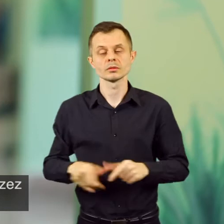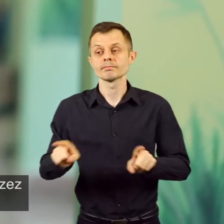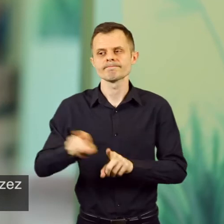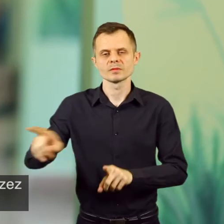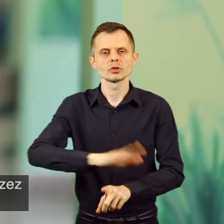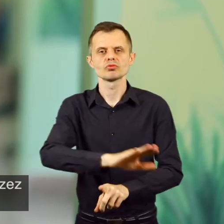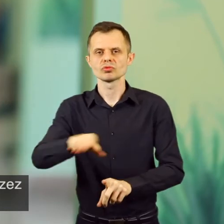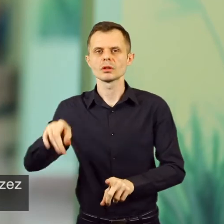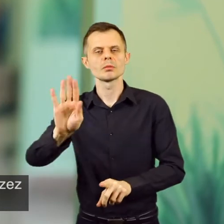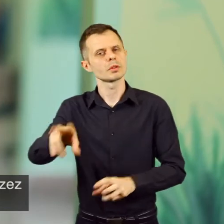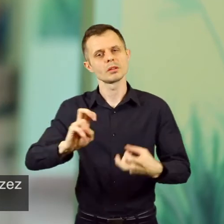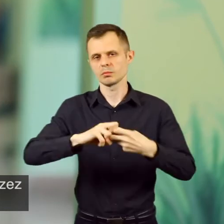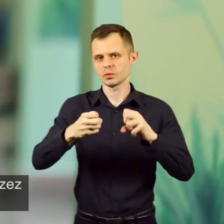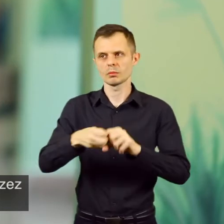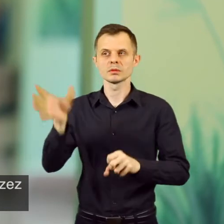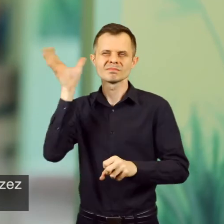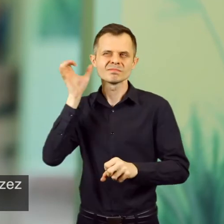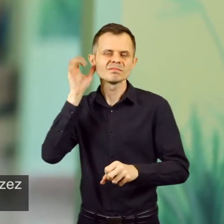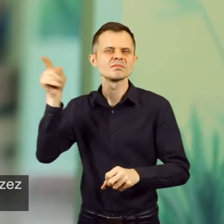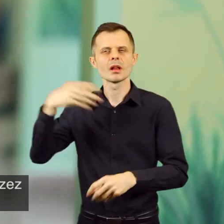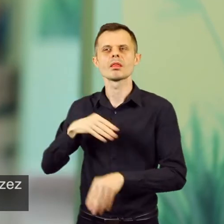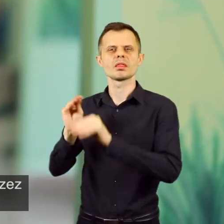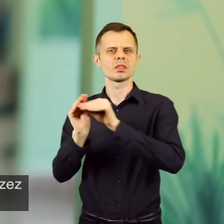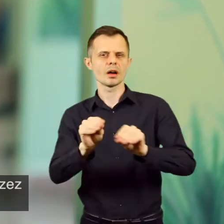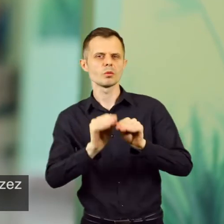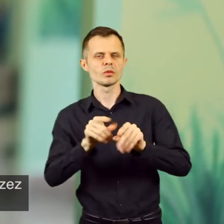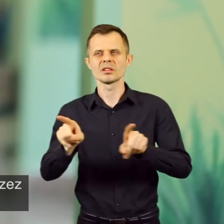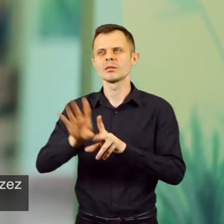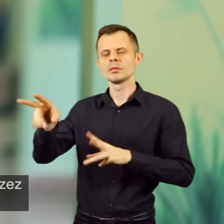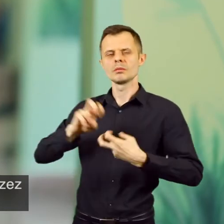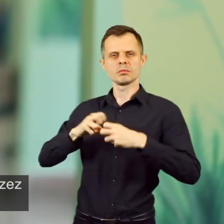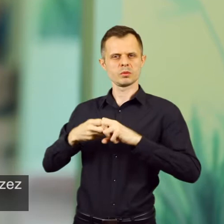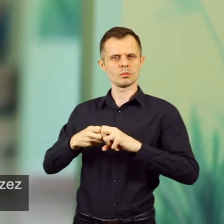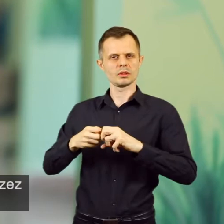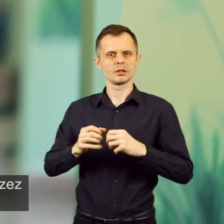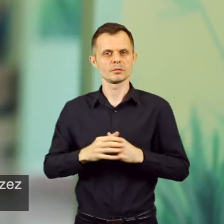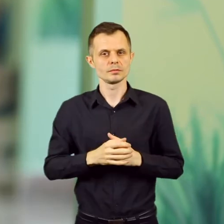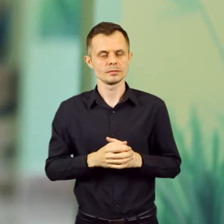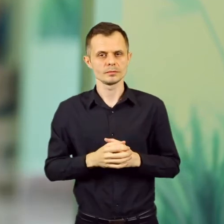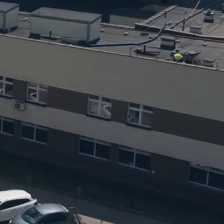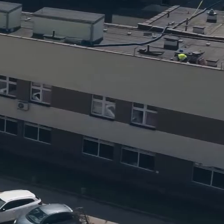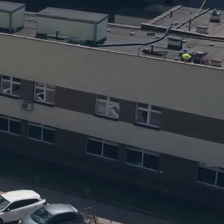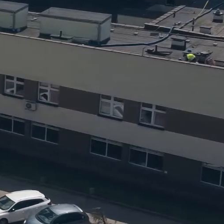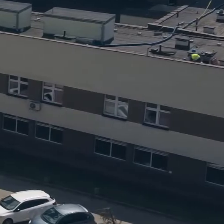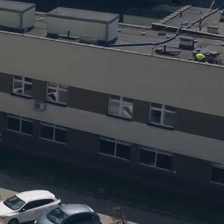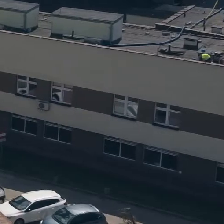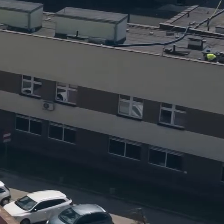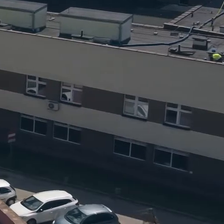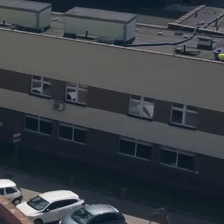dzieci te nie przyswajają właściwie przekazanej im wiedzy przez wychowawców i nauczycieli.